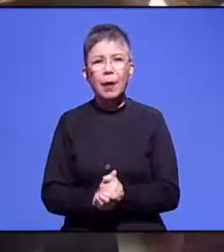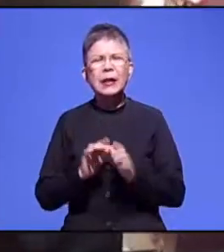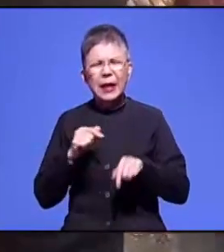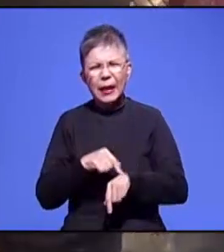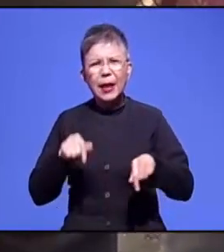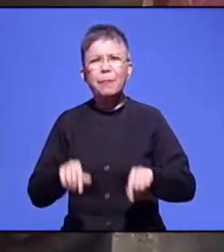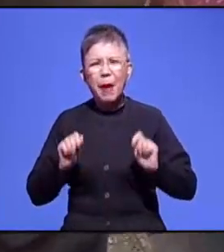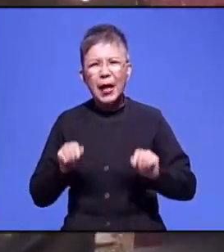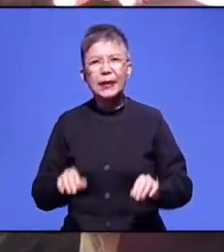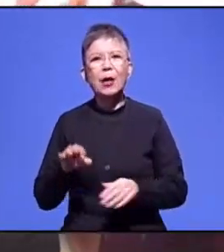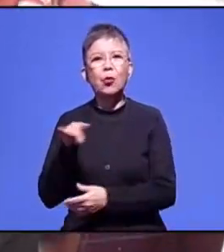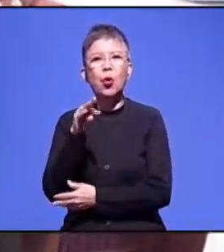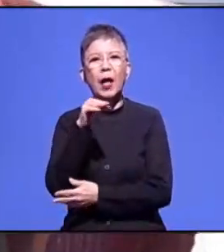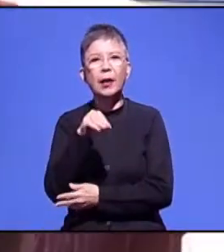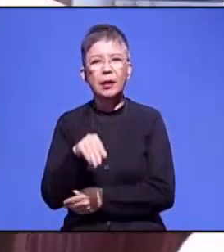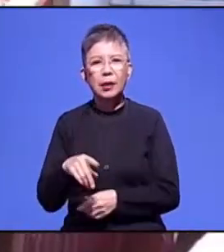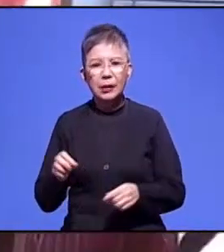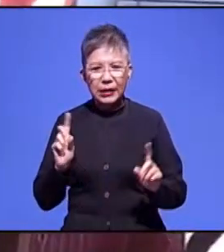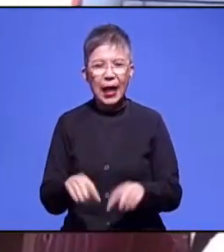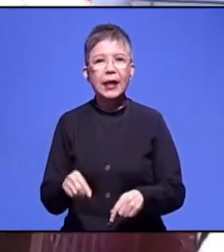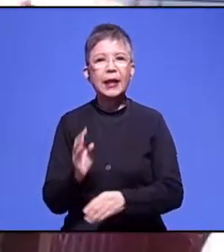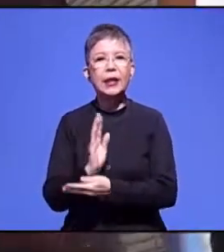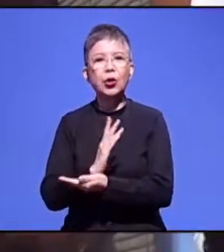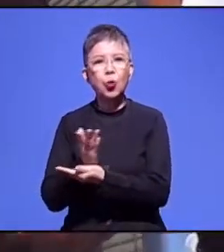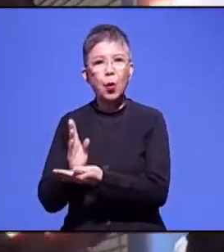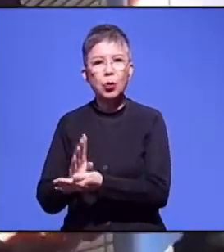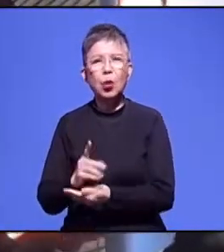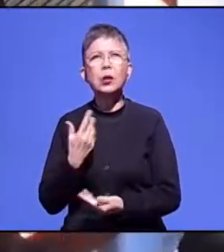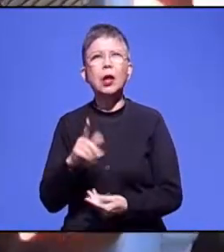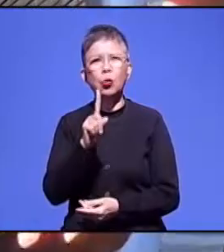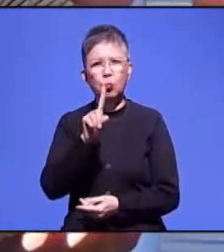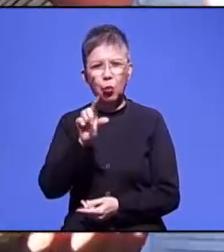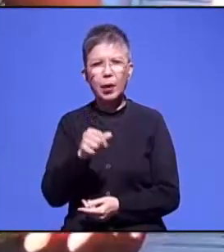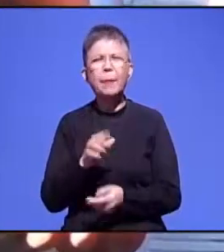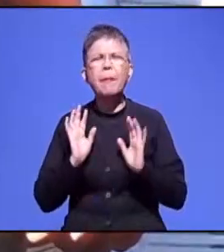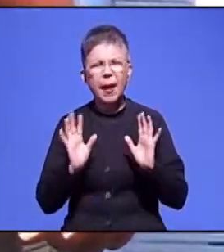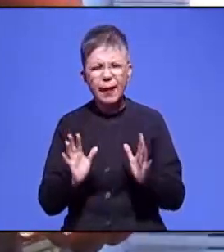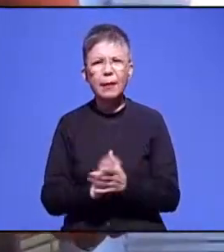ular keluar dari habitatnya marak terjadi di Situ Bondo dalam sebulan terakhir.